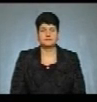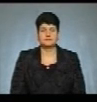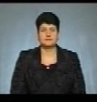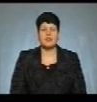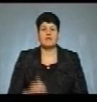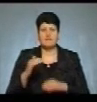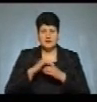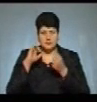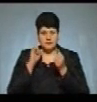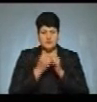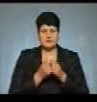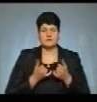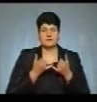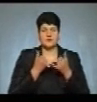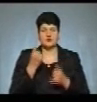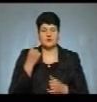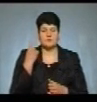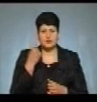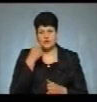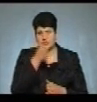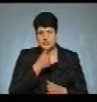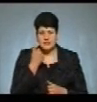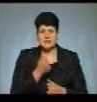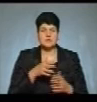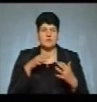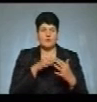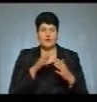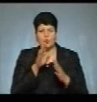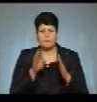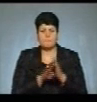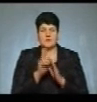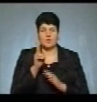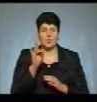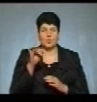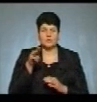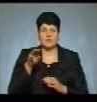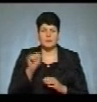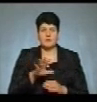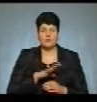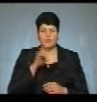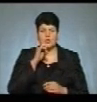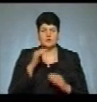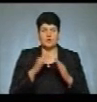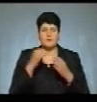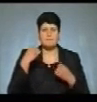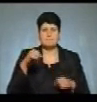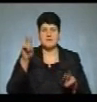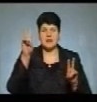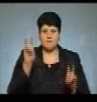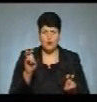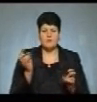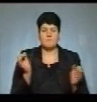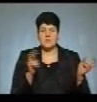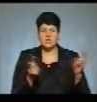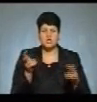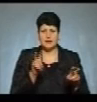Вечір пам'яті з нагоди 101-ї річниці бою під Крутами відбувся в Українському домі «Перемога». На захід, організований міською радою, прийшли 500